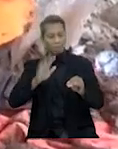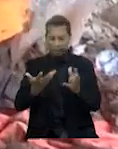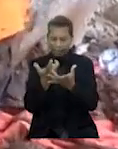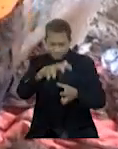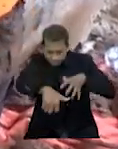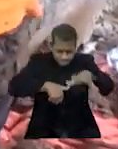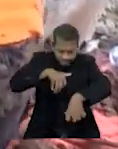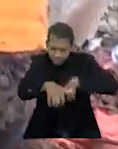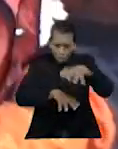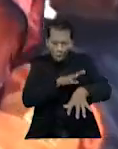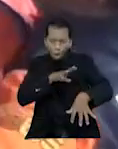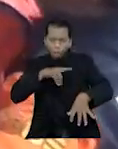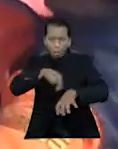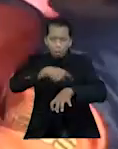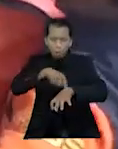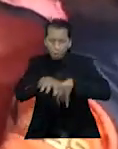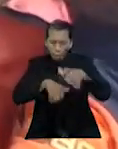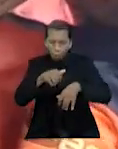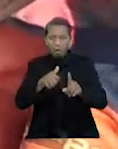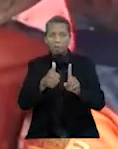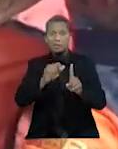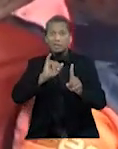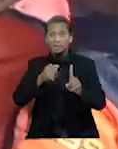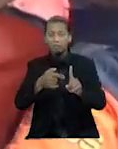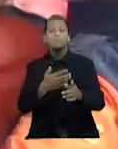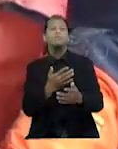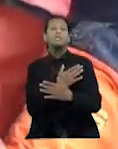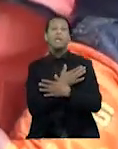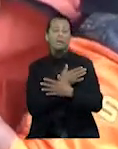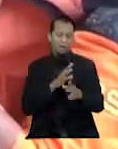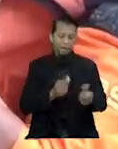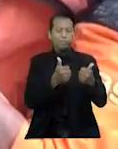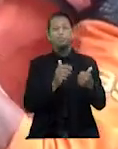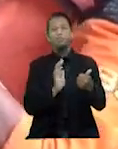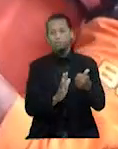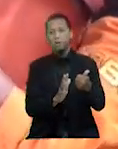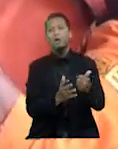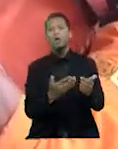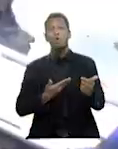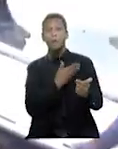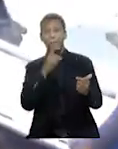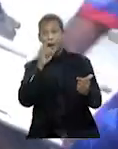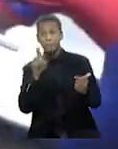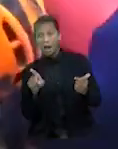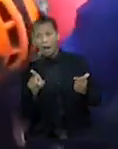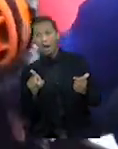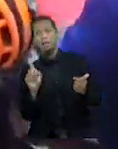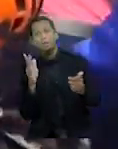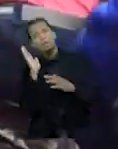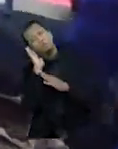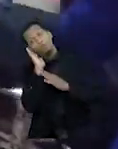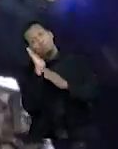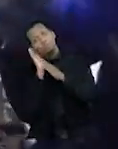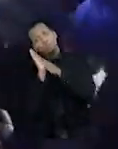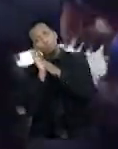jenazah korban berhasil dievakuasi. Musibah berawal saat korban dan ayahnya tertidur pulas di rumah. Hujan